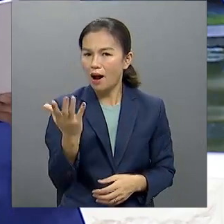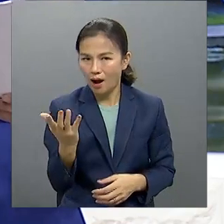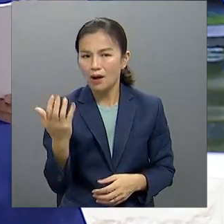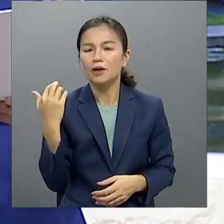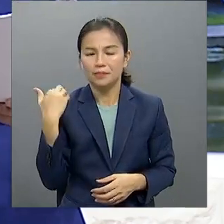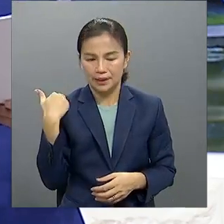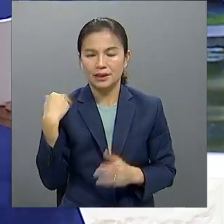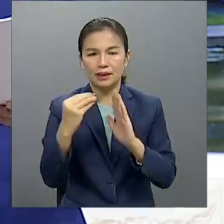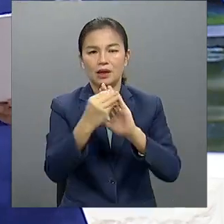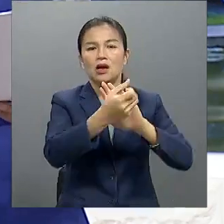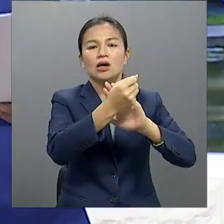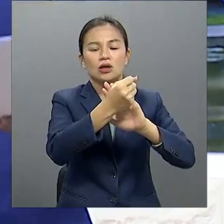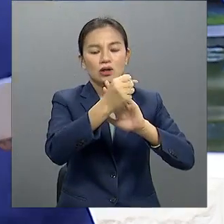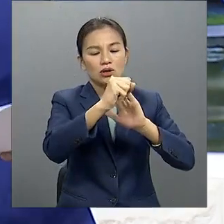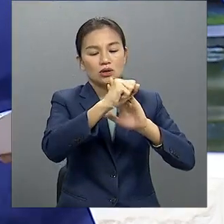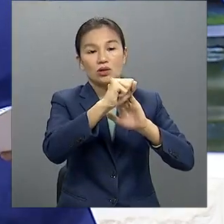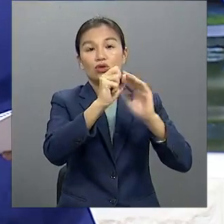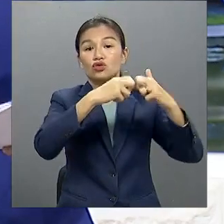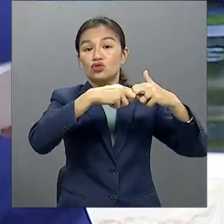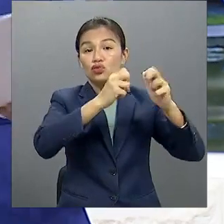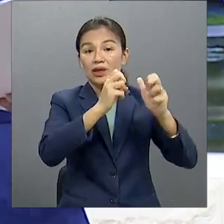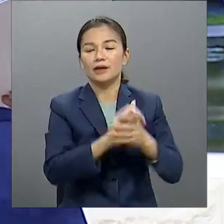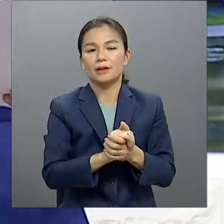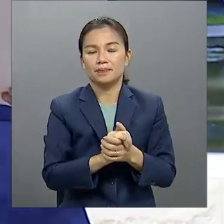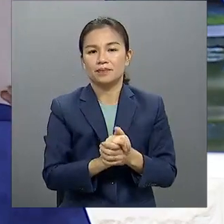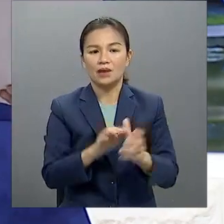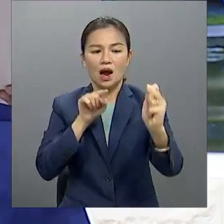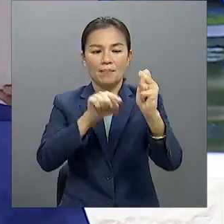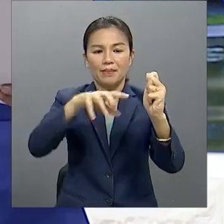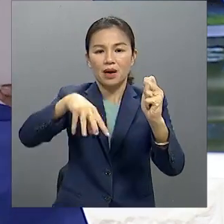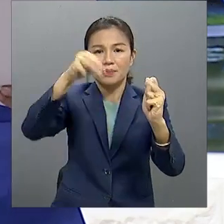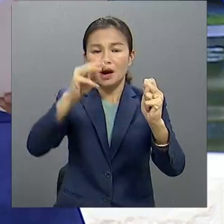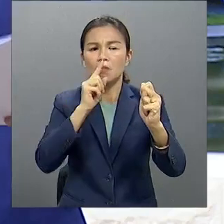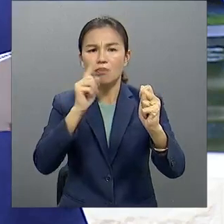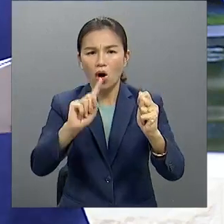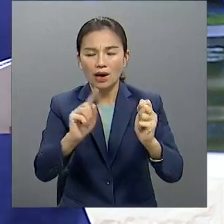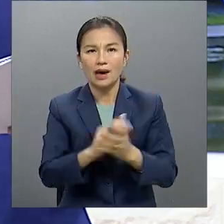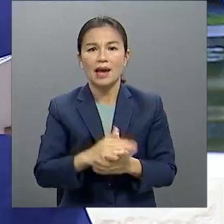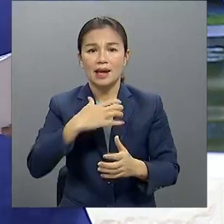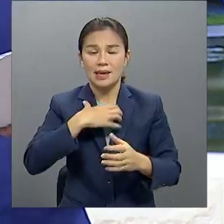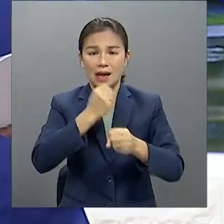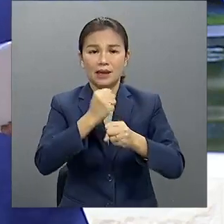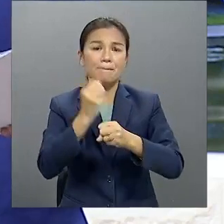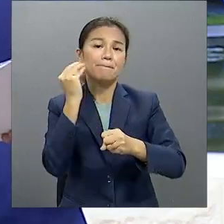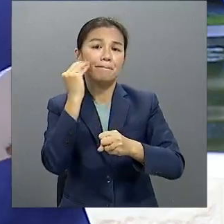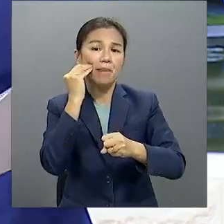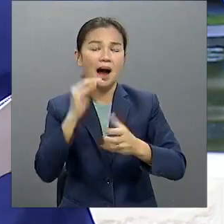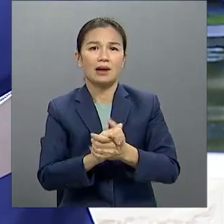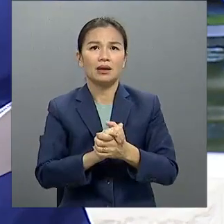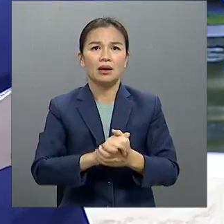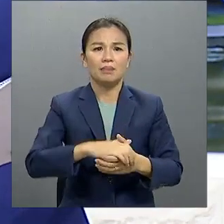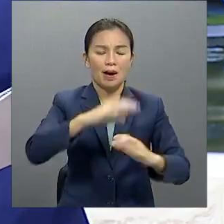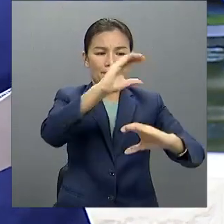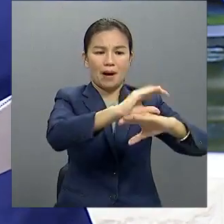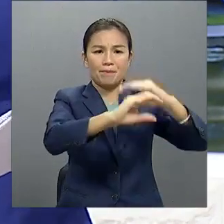ค่ะคือชาวบ้านตำบลสวายอำเภอเมืองนี่นะคะเขาร้องเรียนมาบอกว่าเนี่ยเขาจะต่อเติมบ้านอาคารในที่ราชพัสดุเนี่ยนะไม่ได้แต่มี